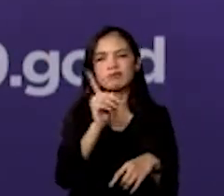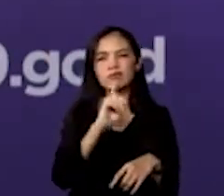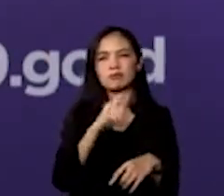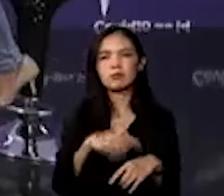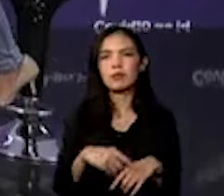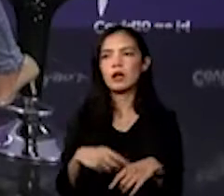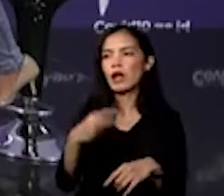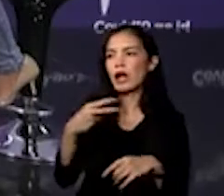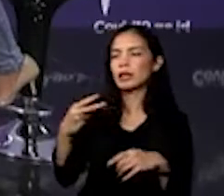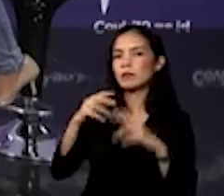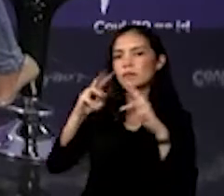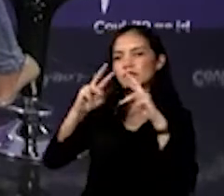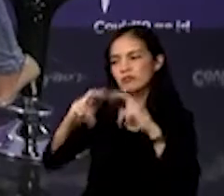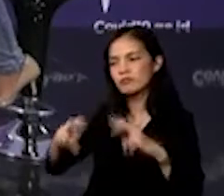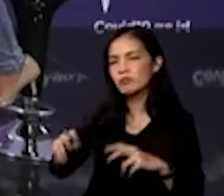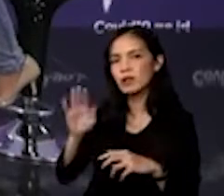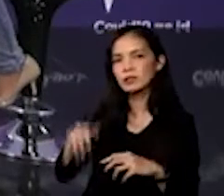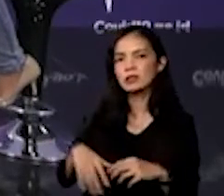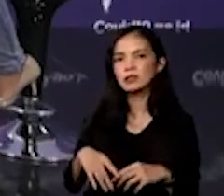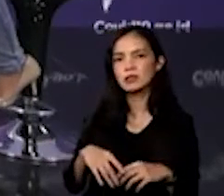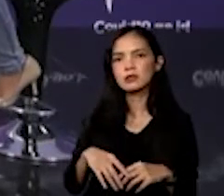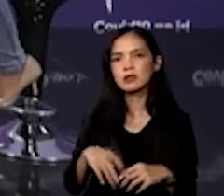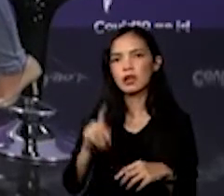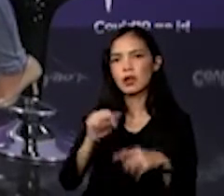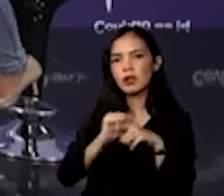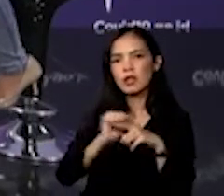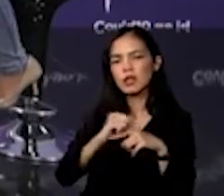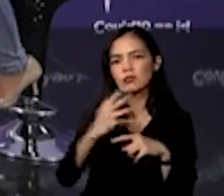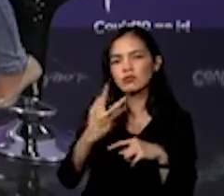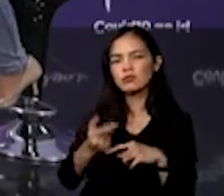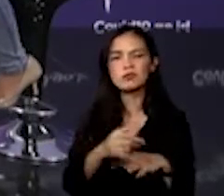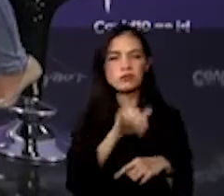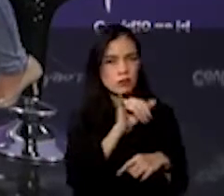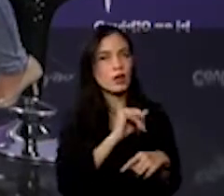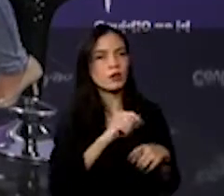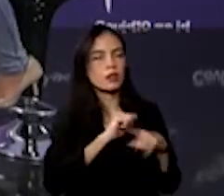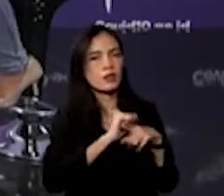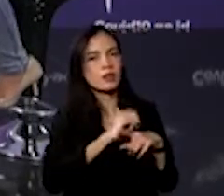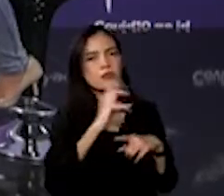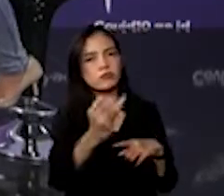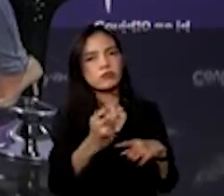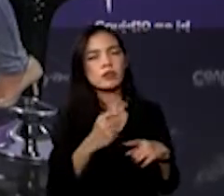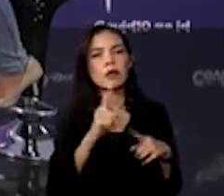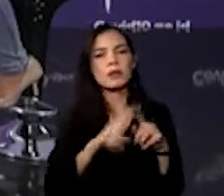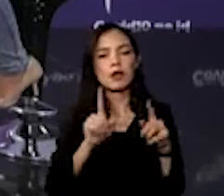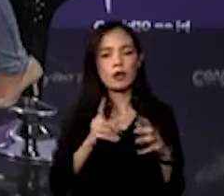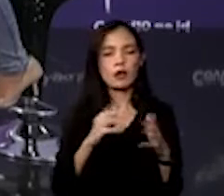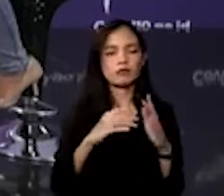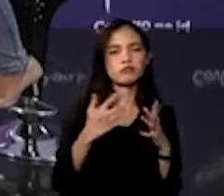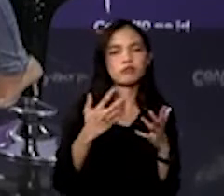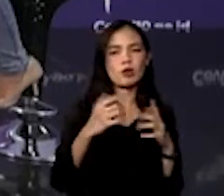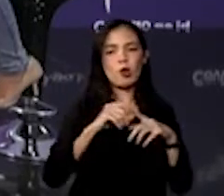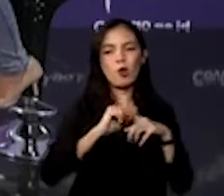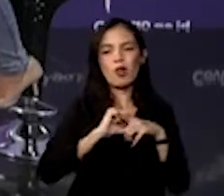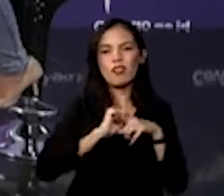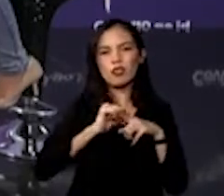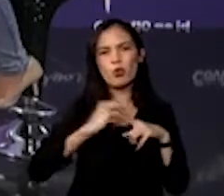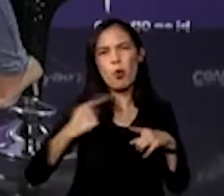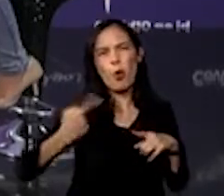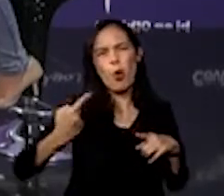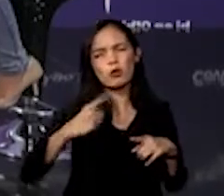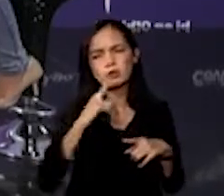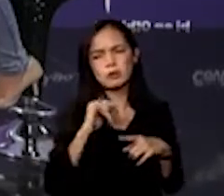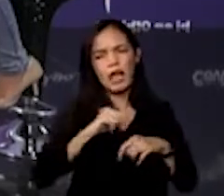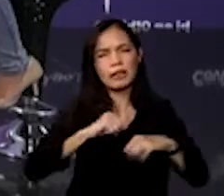Dok Yat intensitas tinggi i tapi Unas sedang dan rendah kayak kita-kita ini no problem tapi usahakan jangan